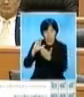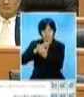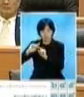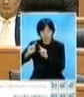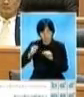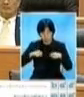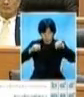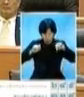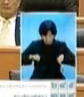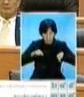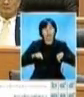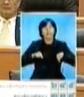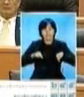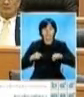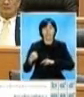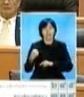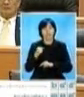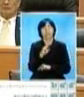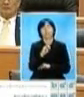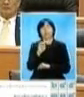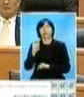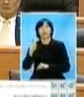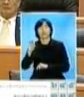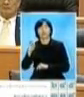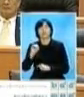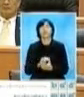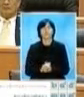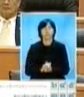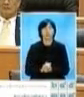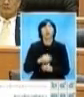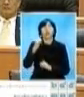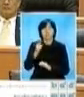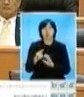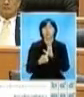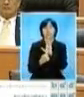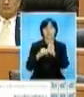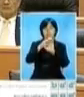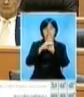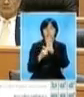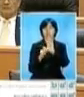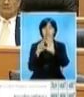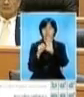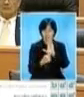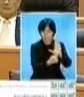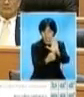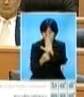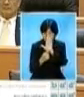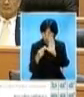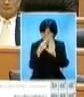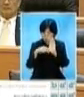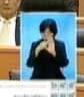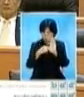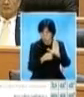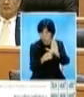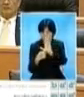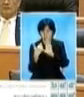ภาเป็นการตัดสิทธิ์การใช้อำนาจของประชาชนผ่านสภาไม่ให้ตรวจสอบการบริหารงานของรัฐบาล ค่ะ น่าสนใ